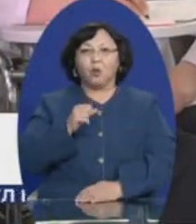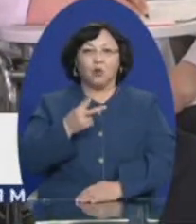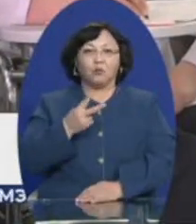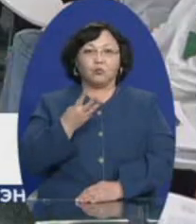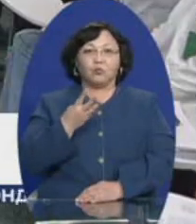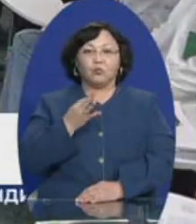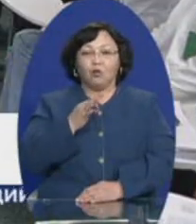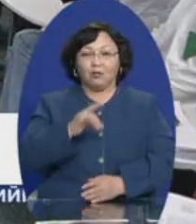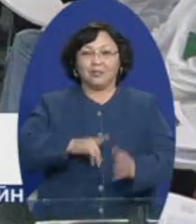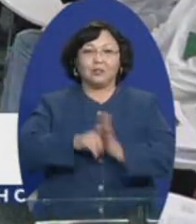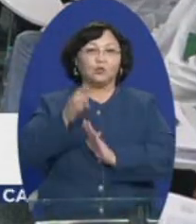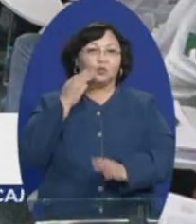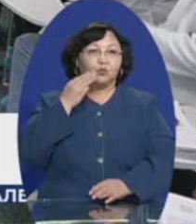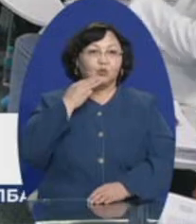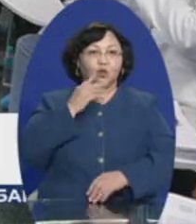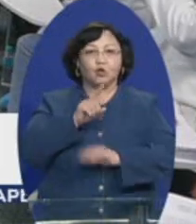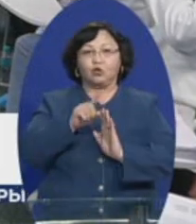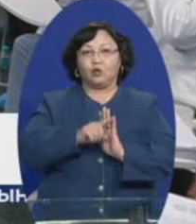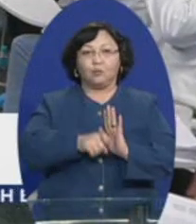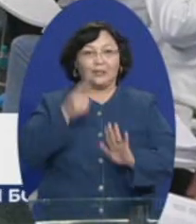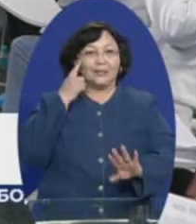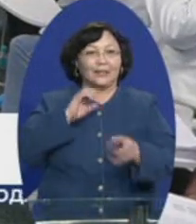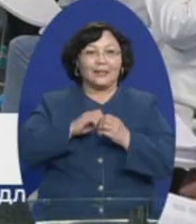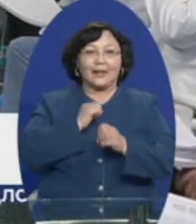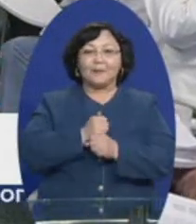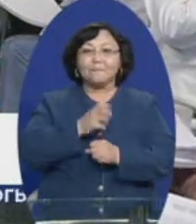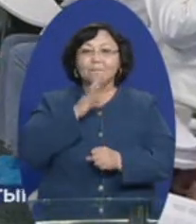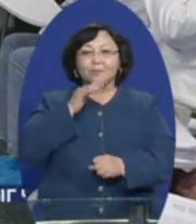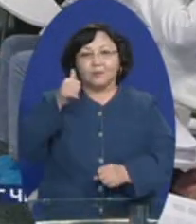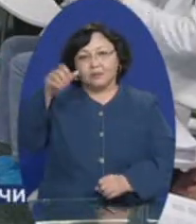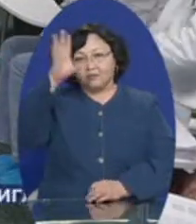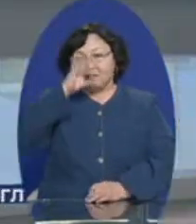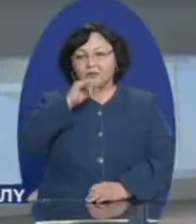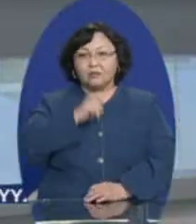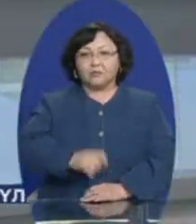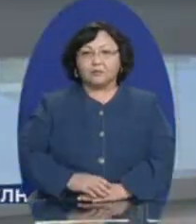оноос шүд хөтөлбөрийг хэрэгжүүлэхээр бас нэг ерөнхий сайд хэлж байлаа. Улсын хурлдах нам